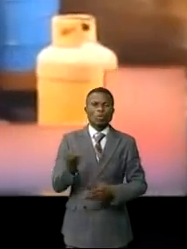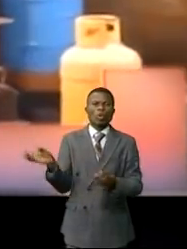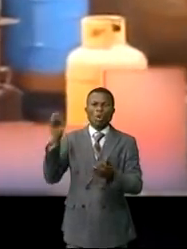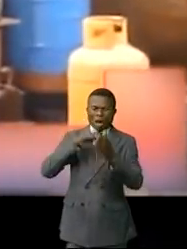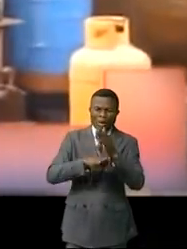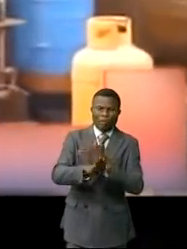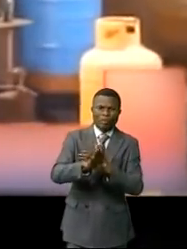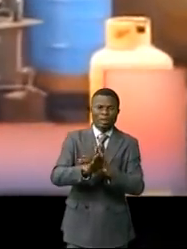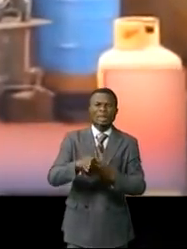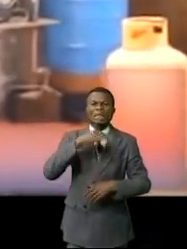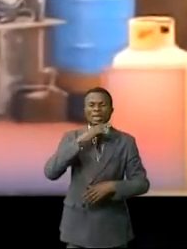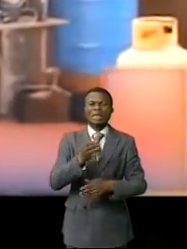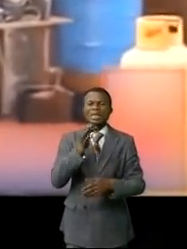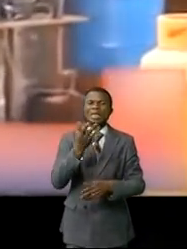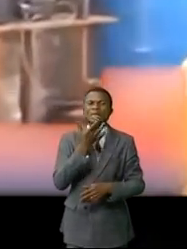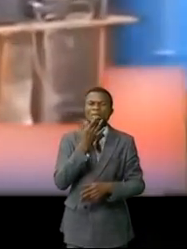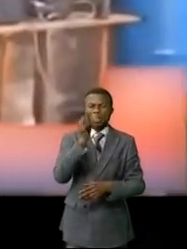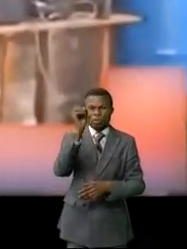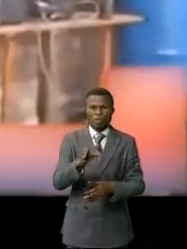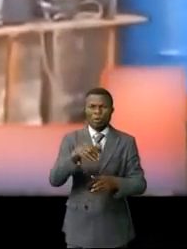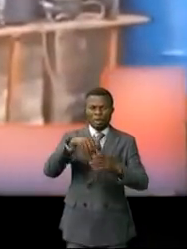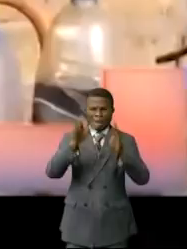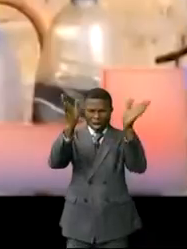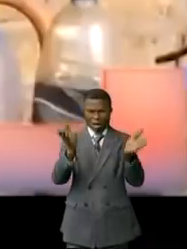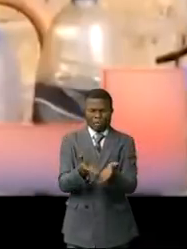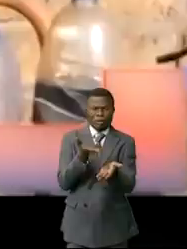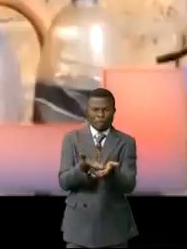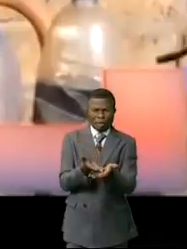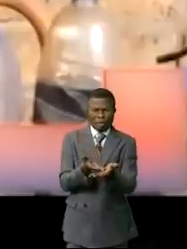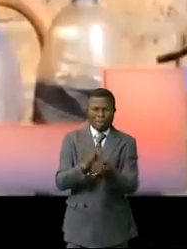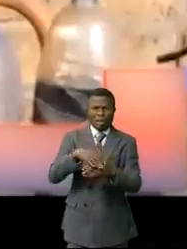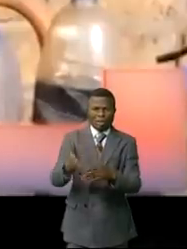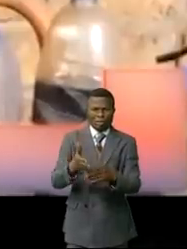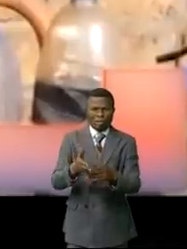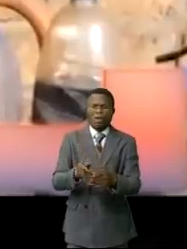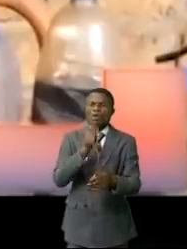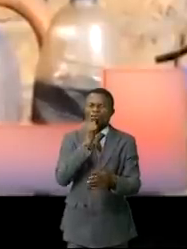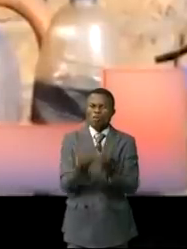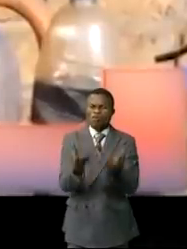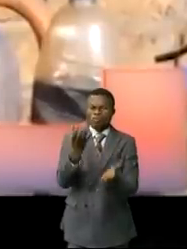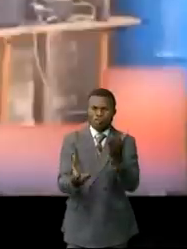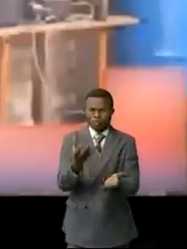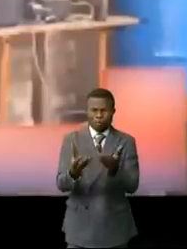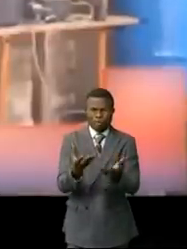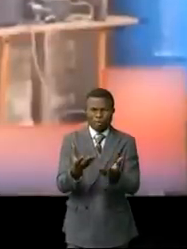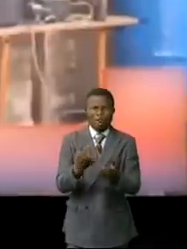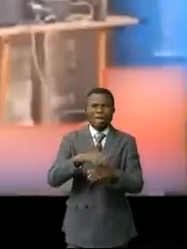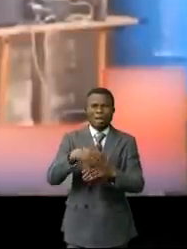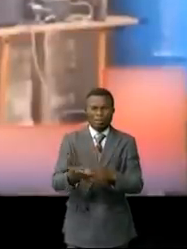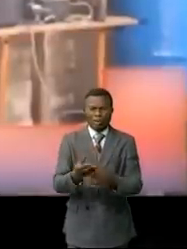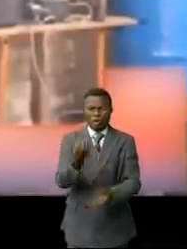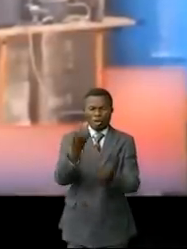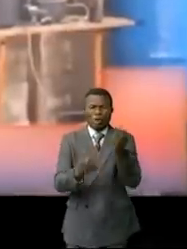déchets plastiques dans ces vases clos et puis ils seront chauffés. Et après